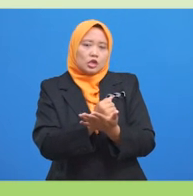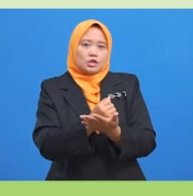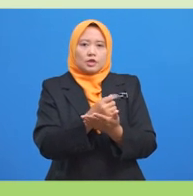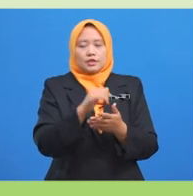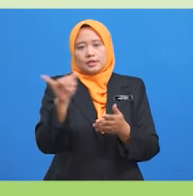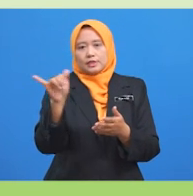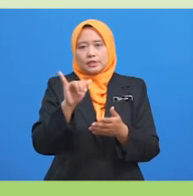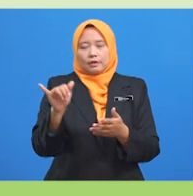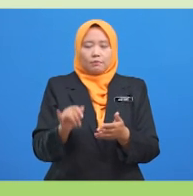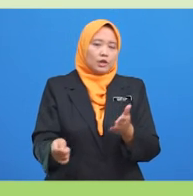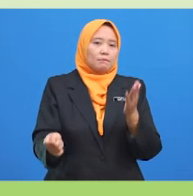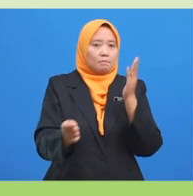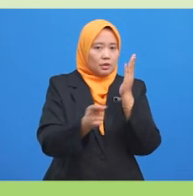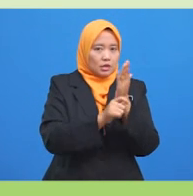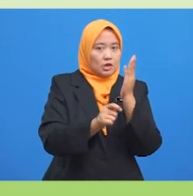RM395, iaitu